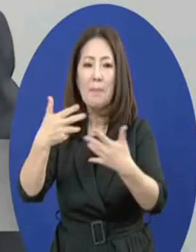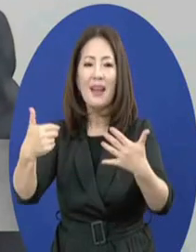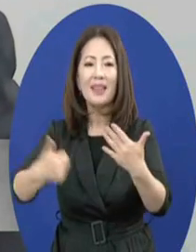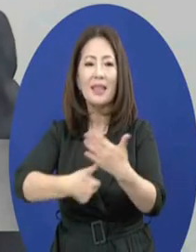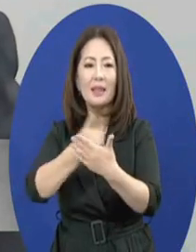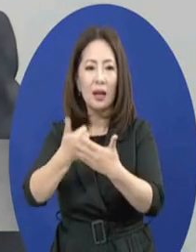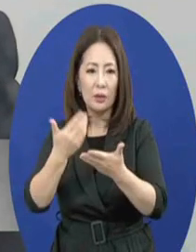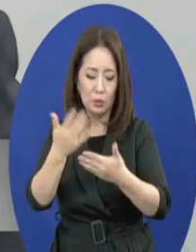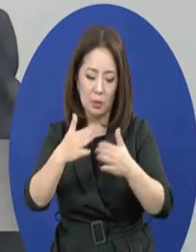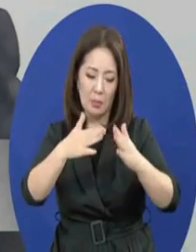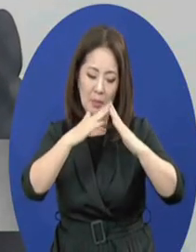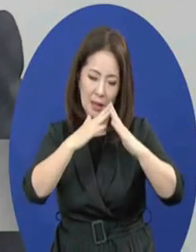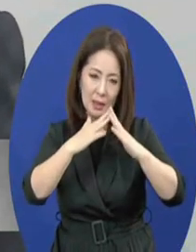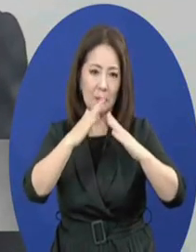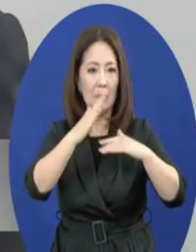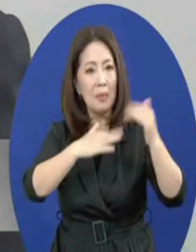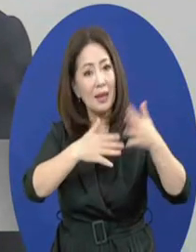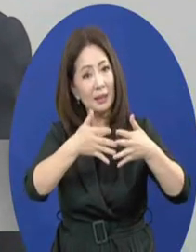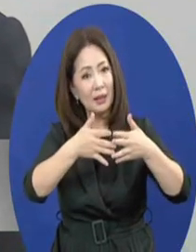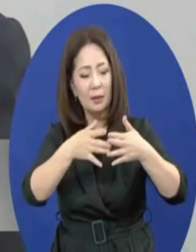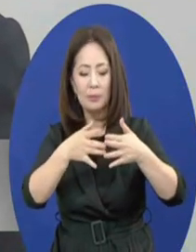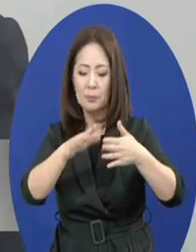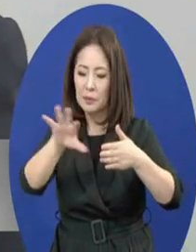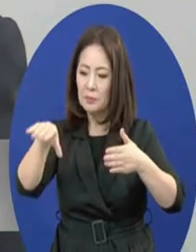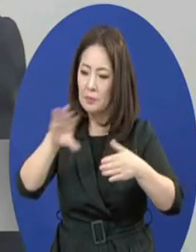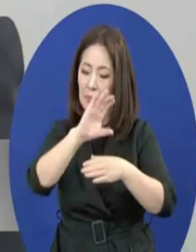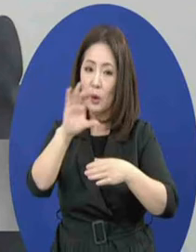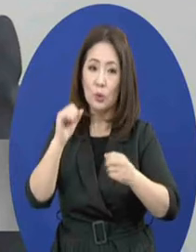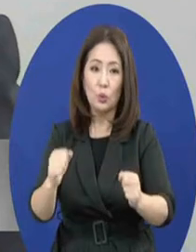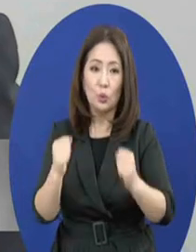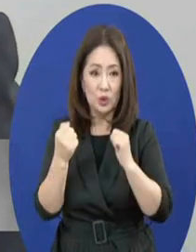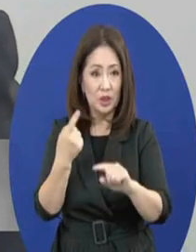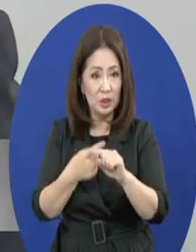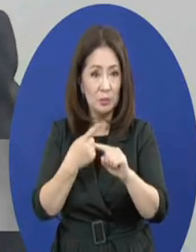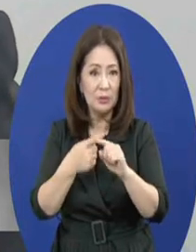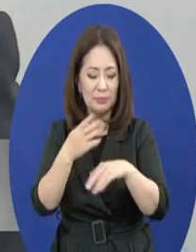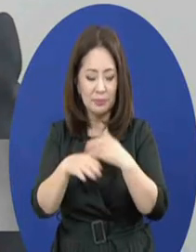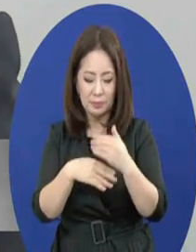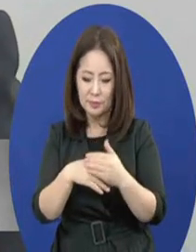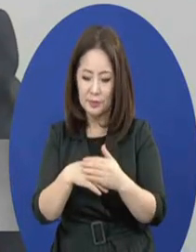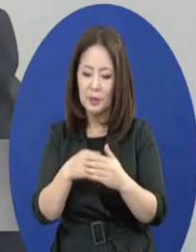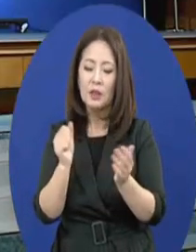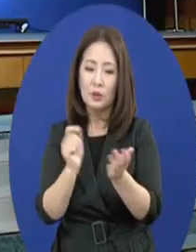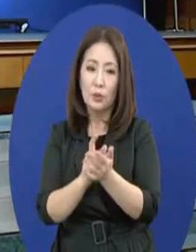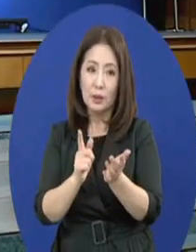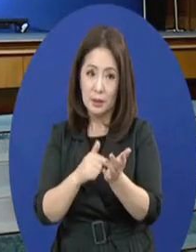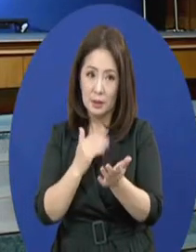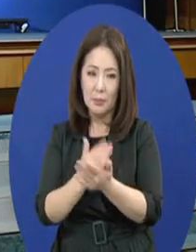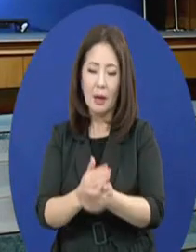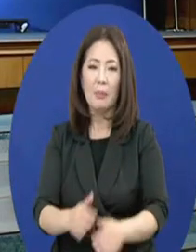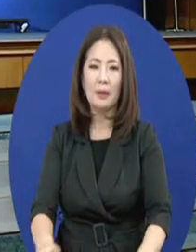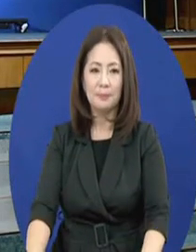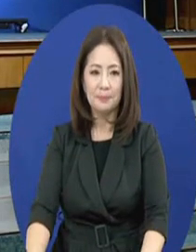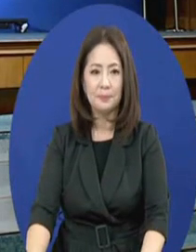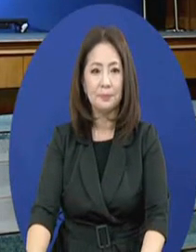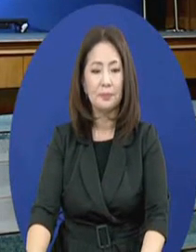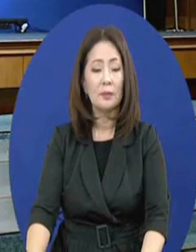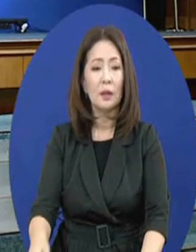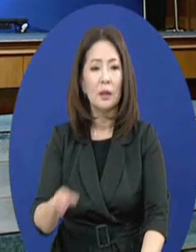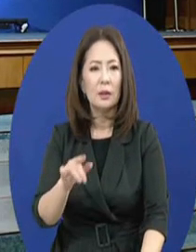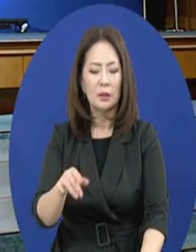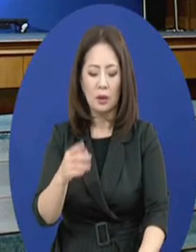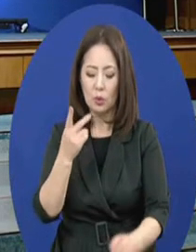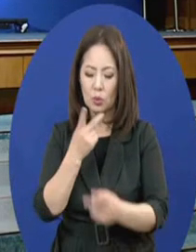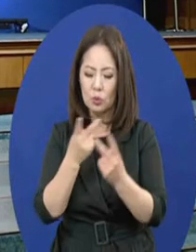хангамж барилга байшин энэ байгууллагуудын хүчин чадлыг нэмэгдүүлэх ийм зайлшгүй шаардлага байна. За өнөөдрийн